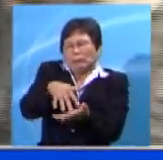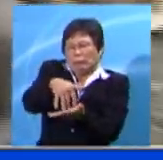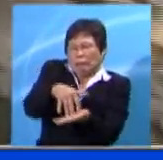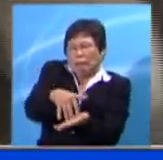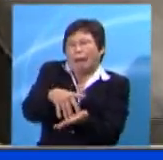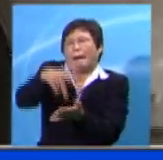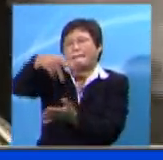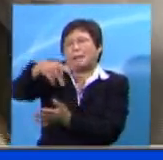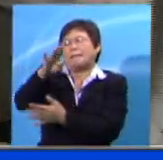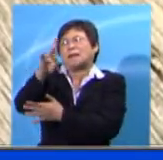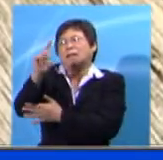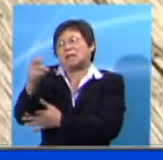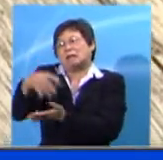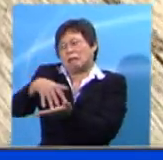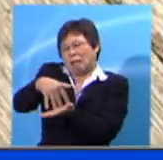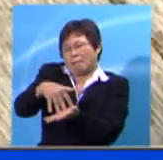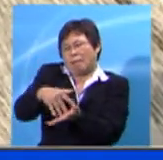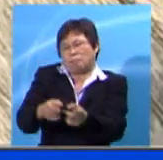tempatan